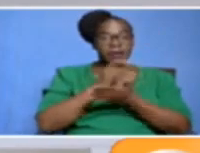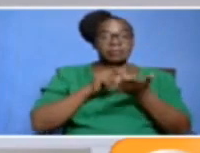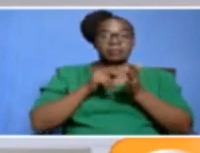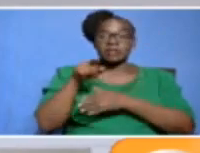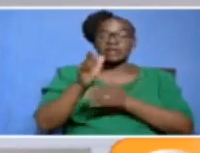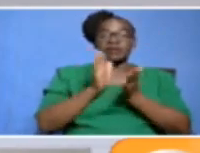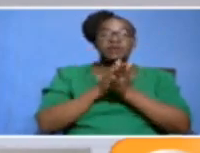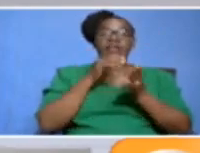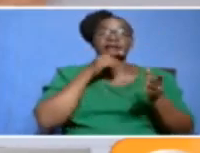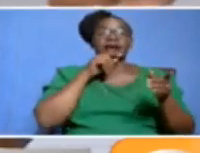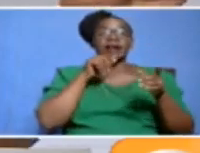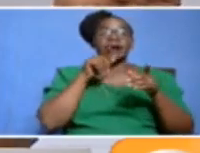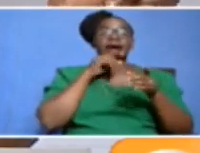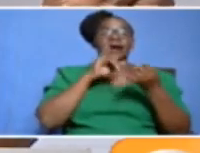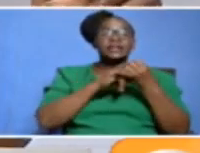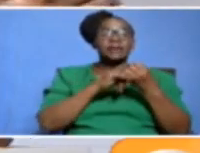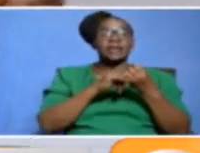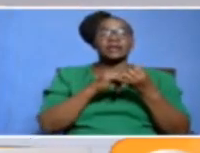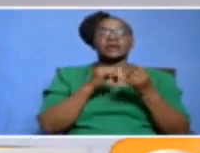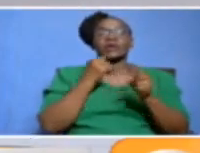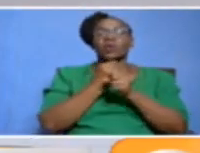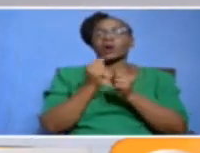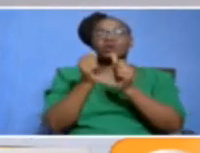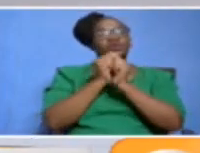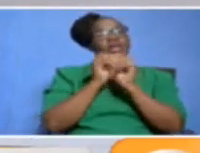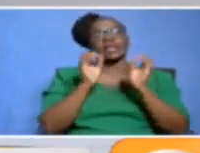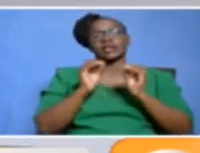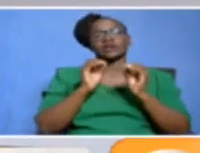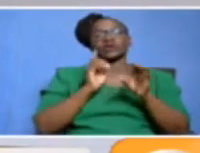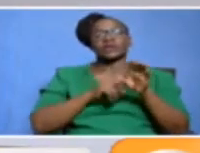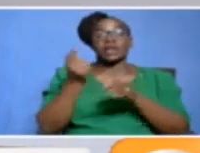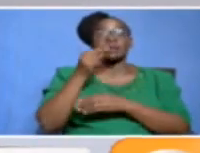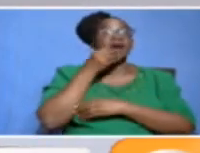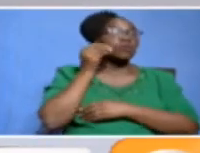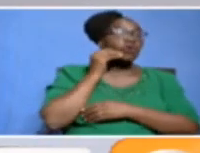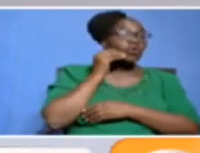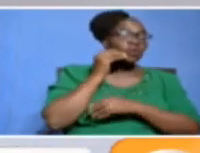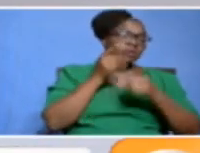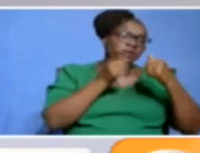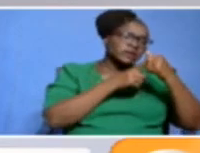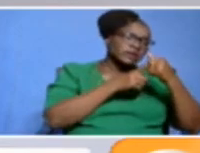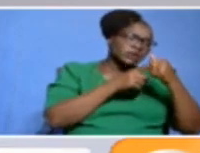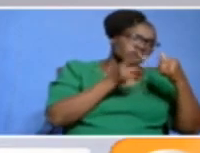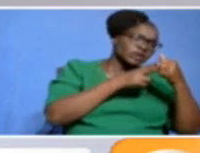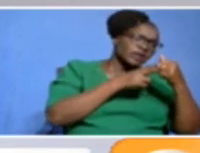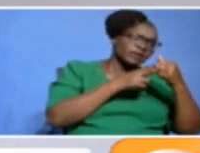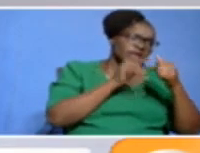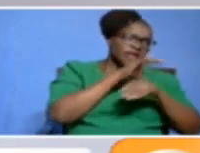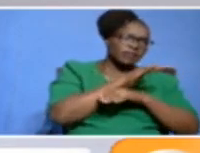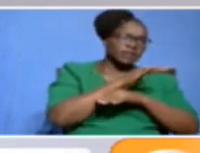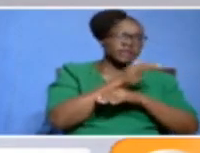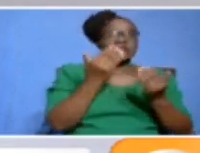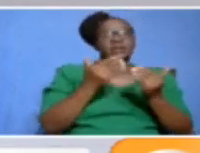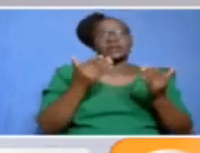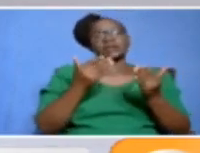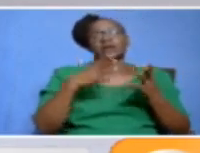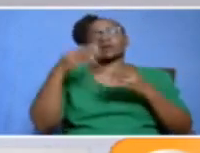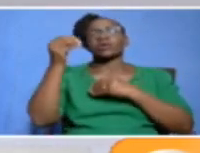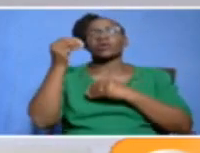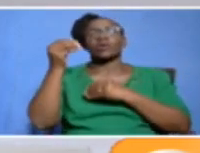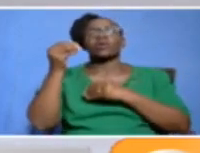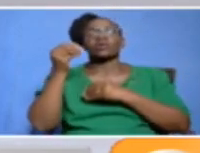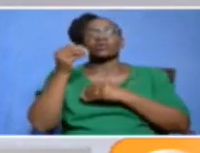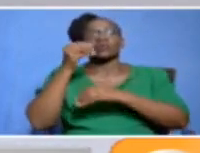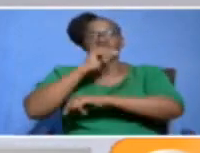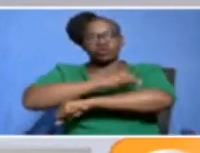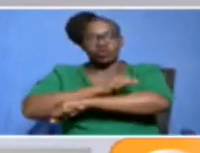mumewe upishana hivi na wale watoto. Ona, manake yeye akifika nyumbani kama saa 12 kielekea saa 1 watoto ndio wao washakwenda shule. Alafu yeye yashinda